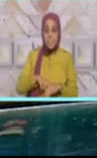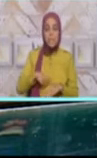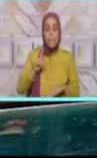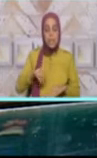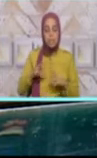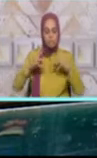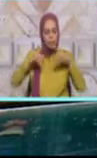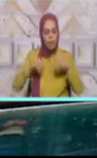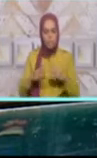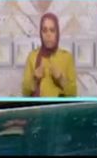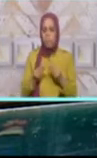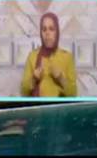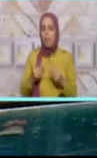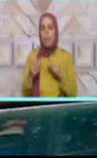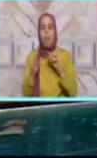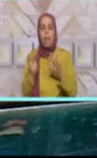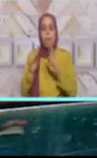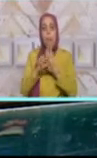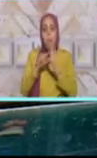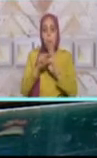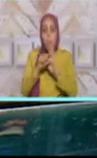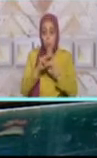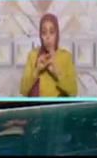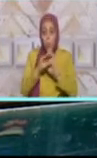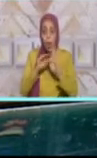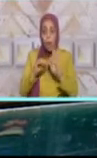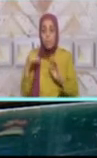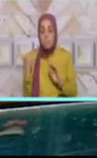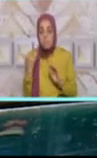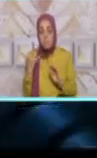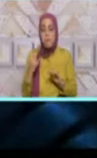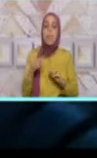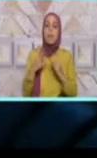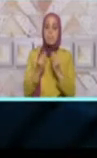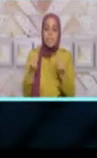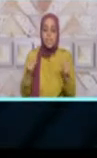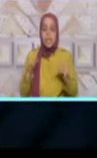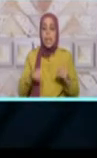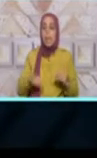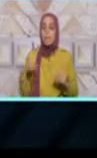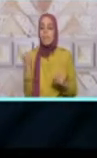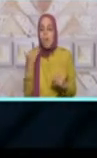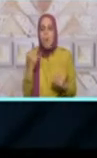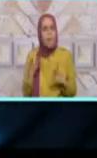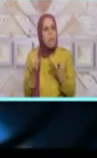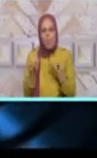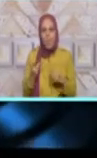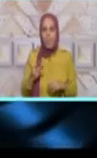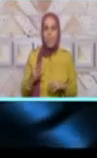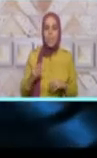عدد من الموضوعات التي تم مناقشتها خلال هذا الاجتماع. يمكن من أهم هذه الموضوعات طبعا